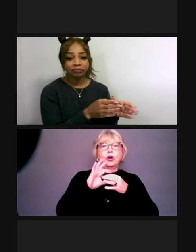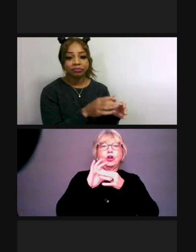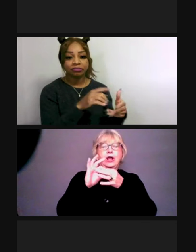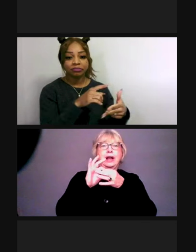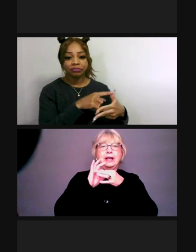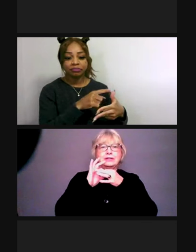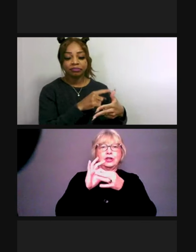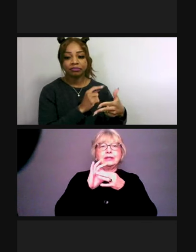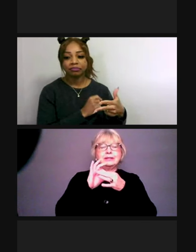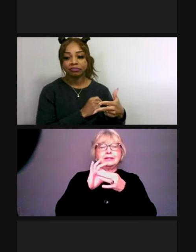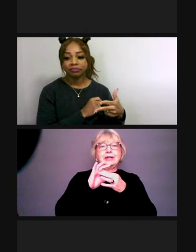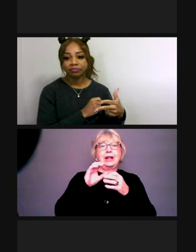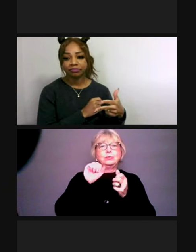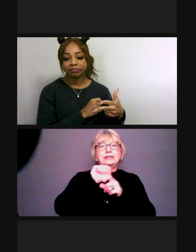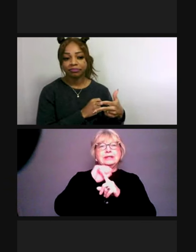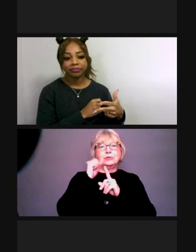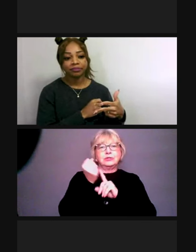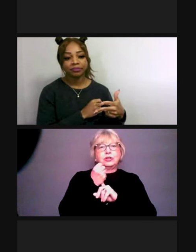l'aspect personnel.